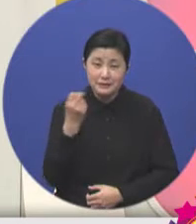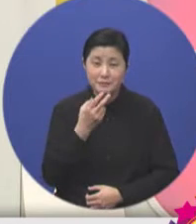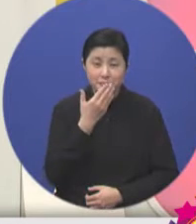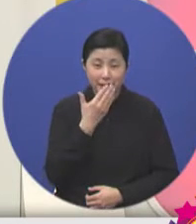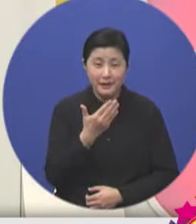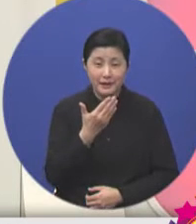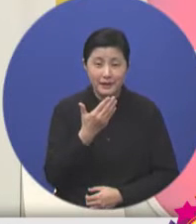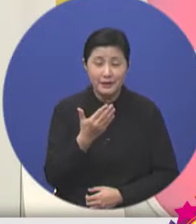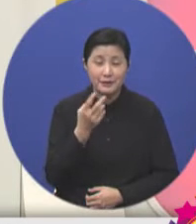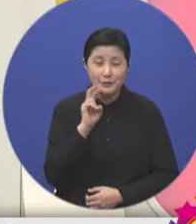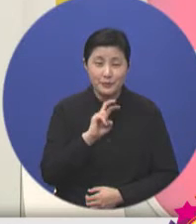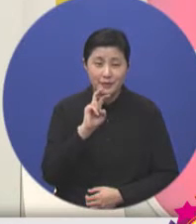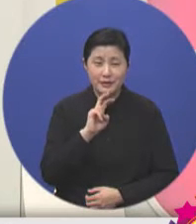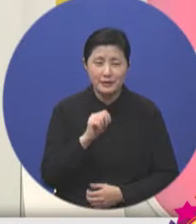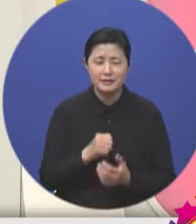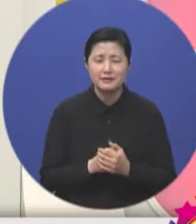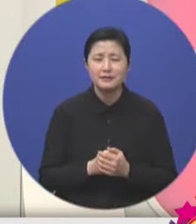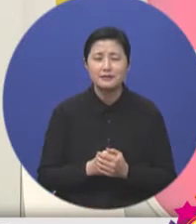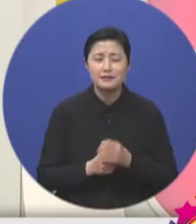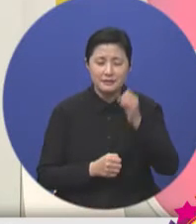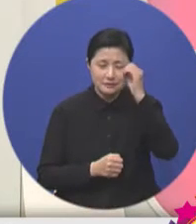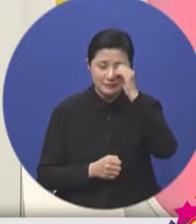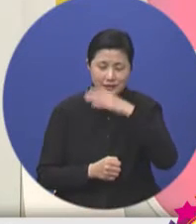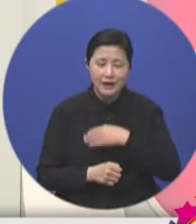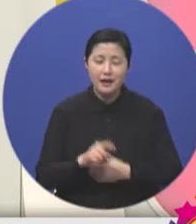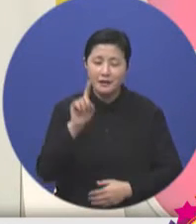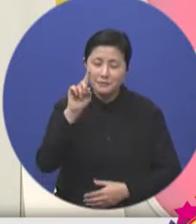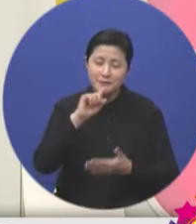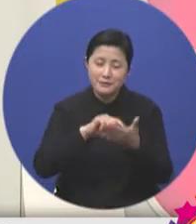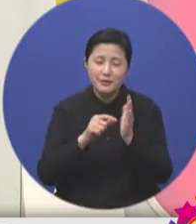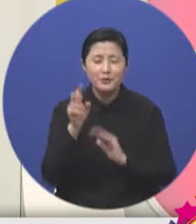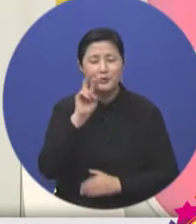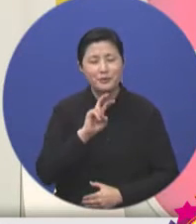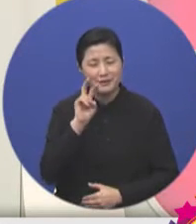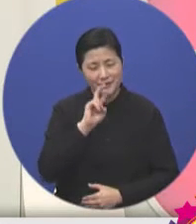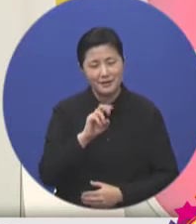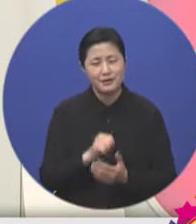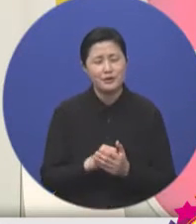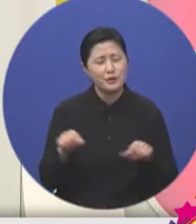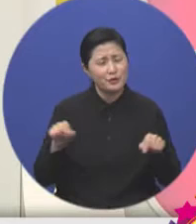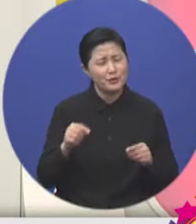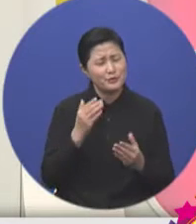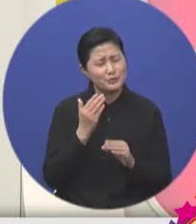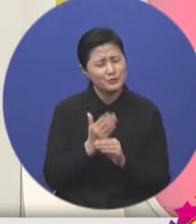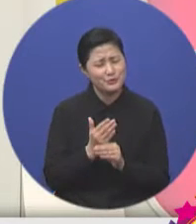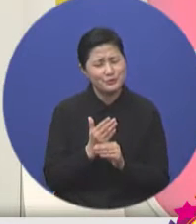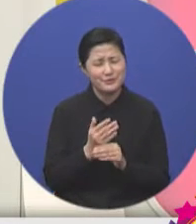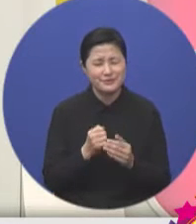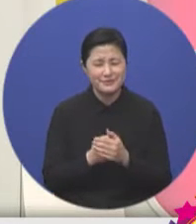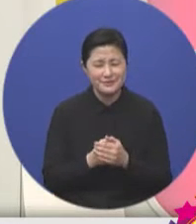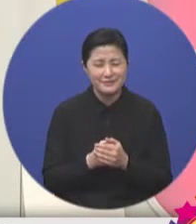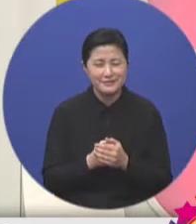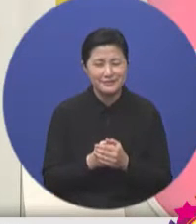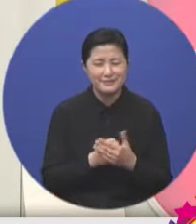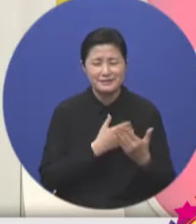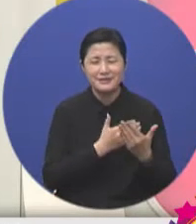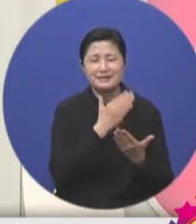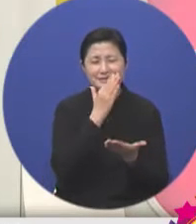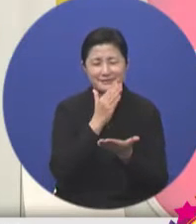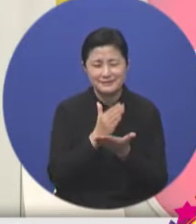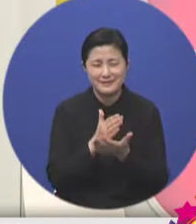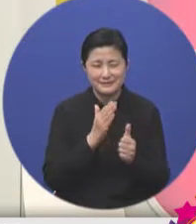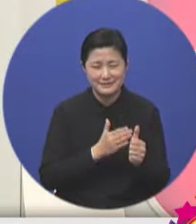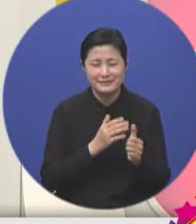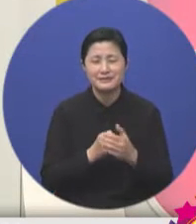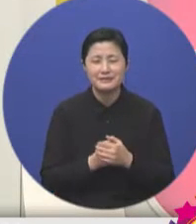자주 부르시는 노래예요? 그냥 믿다가 한 번씩 그냥 부르는 노래인데 아 이게 떨리네 지금. 아, 떨리세요? 떨리지 이게 마세요.